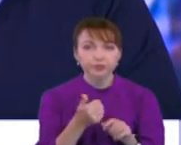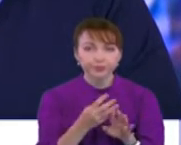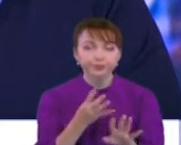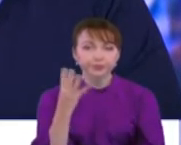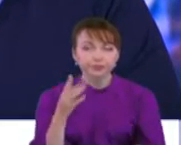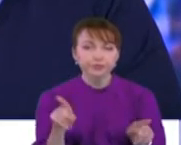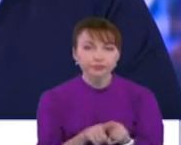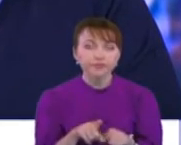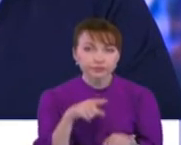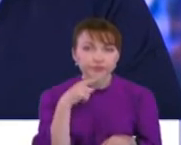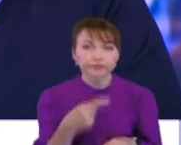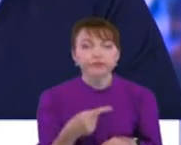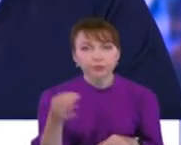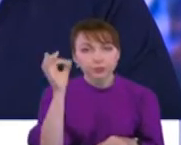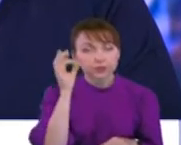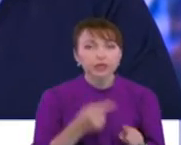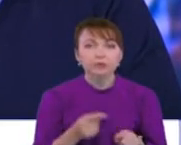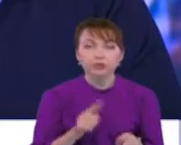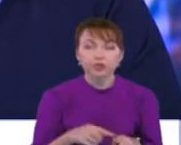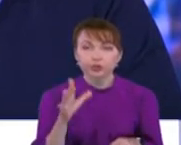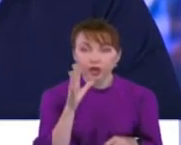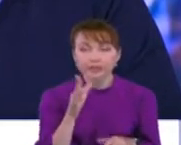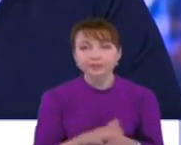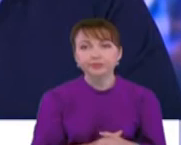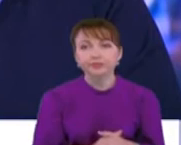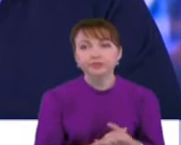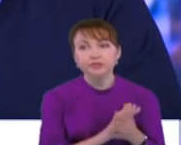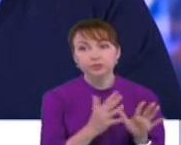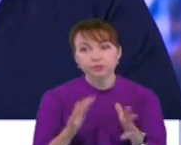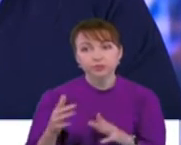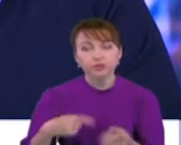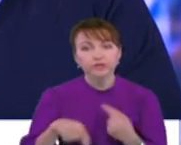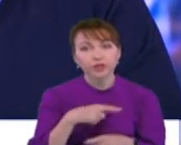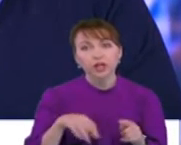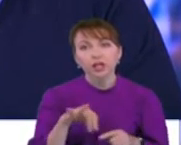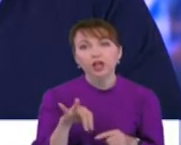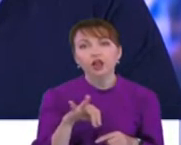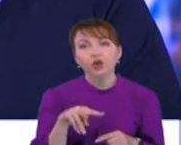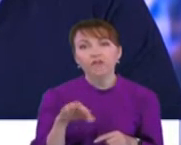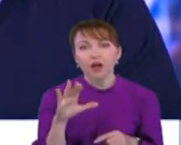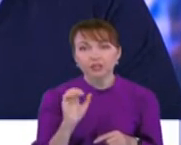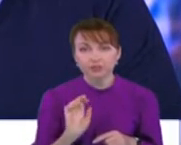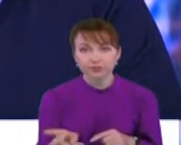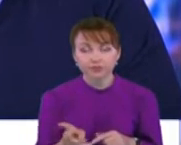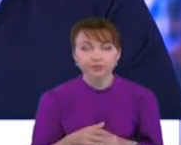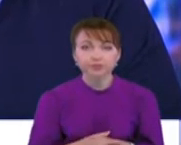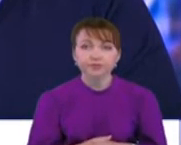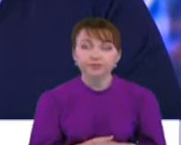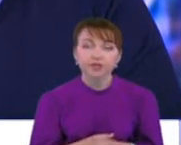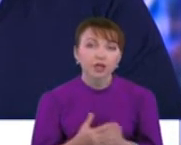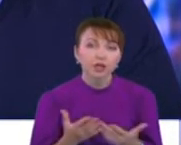увазі, тому що ми пам'ятаємо цей час события навколо Іловайської, ну і так далі.